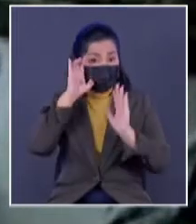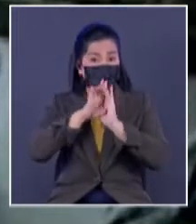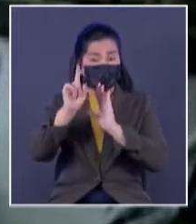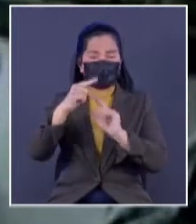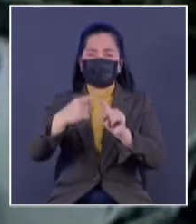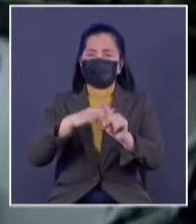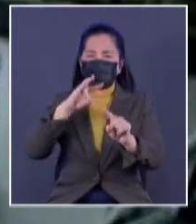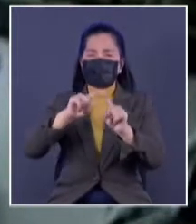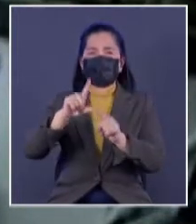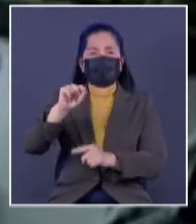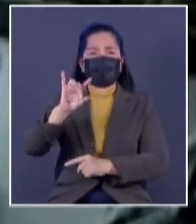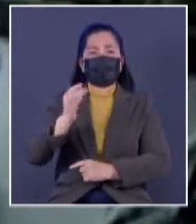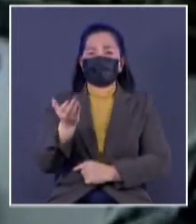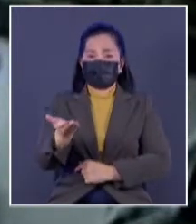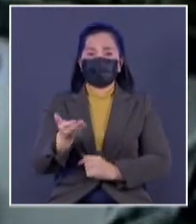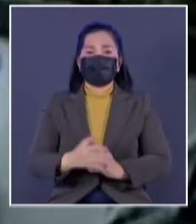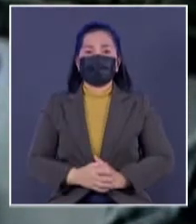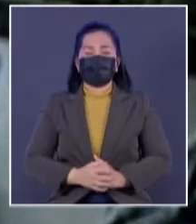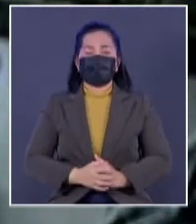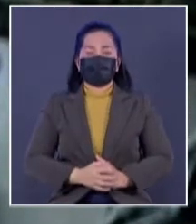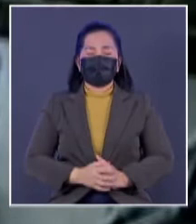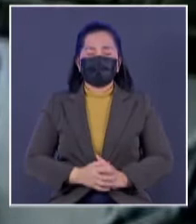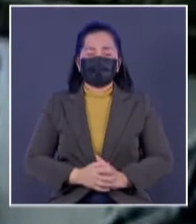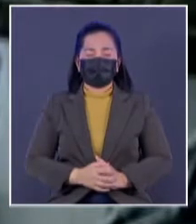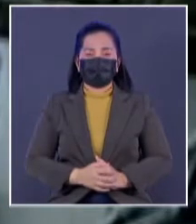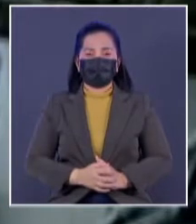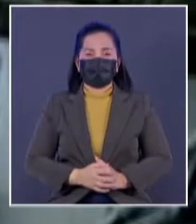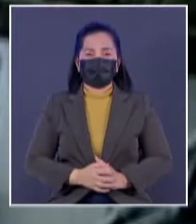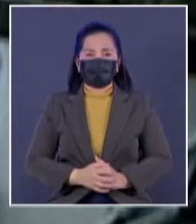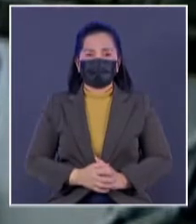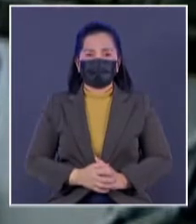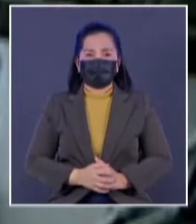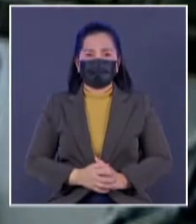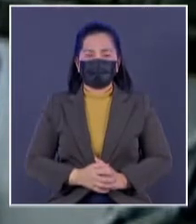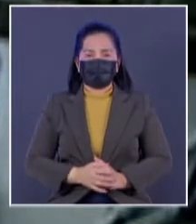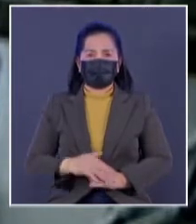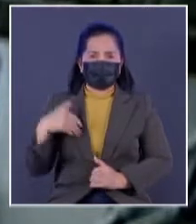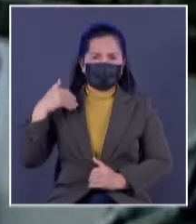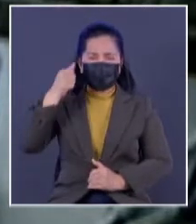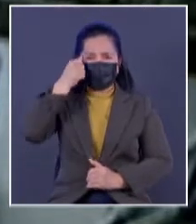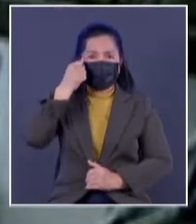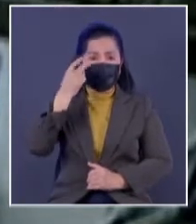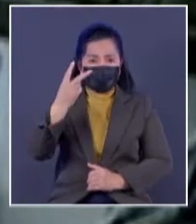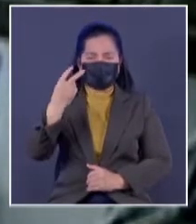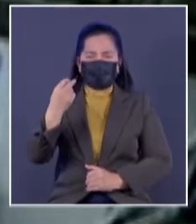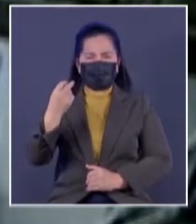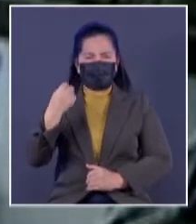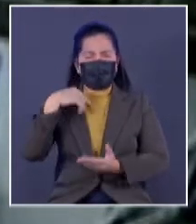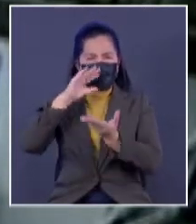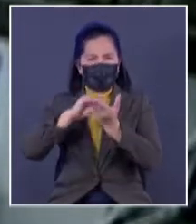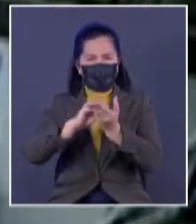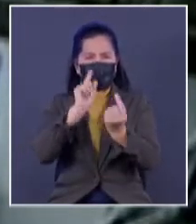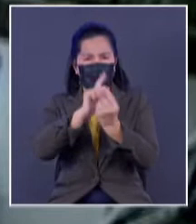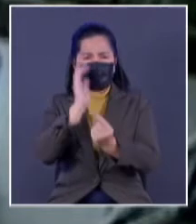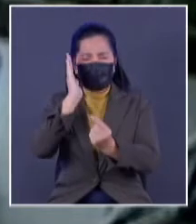าเนี่ยฮะเอาไปเลยอย่างนี้ครับถัดมาอีก2วันครับเจ้าหน้าที่กู้ภัยมีการรับแจ้งเหตุว่ามีชายคนหนึ่งประสบ